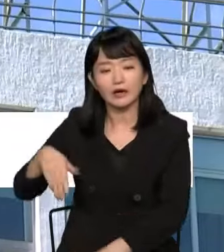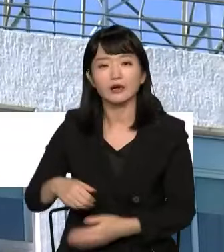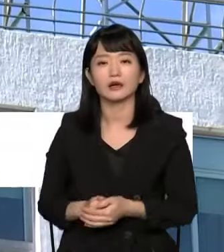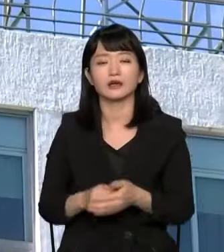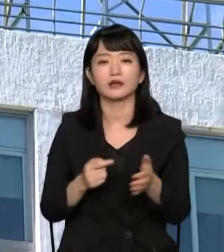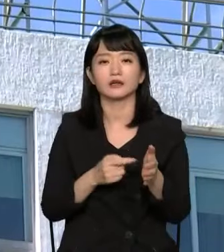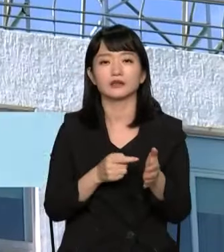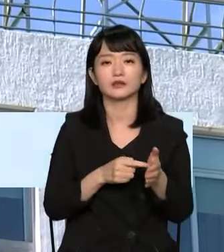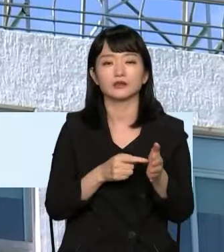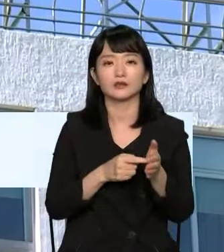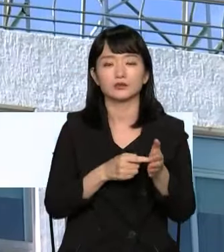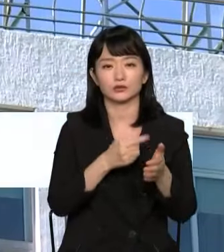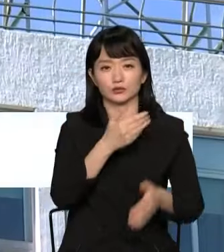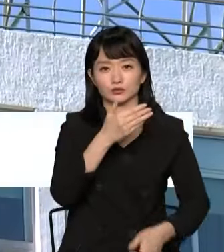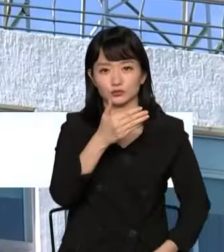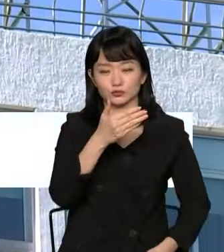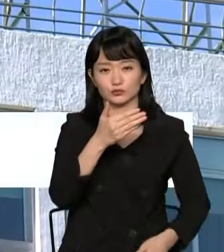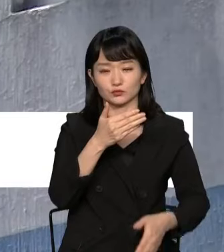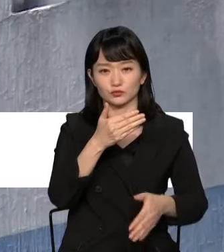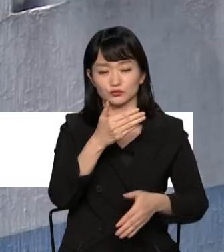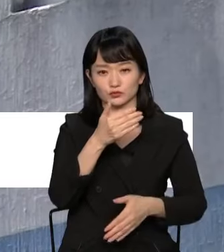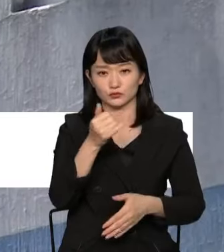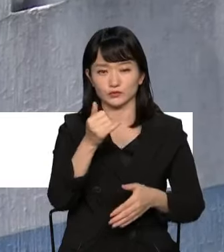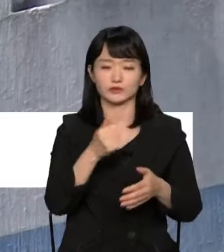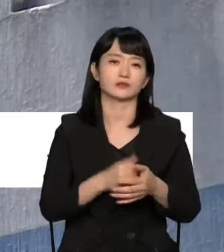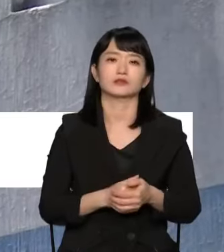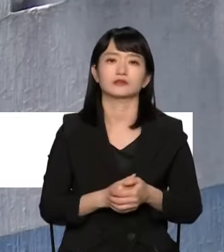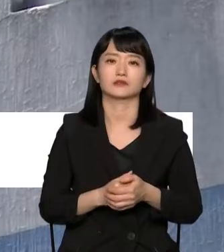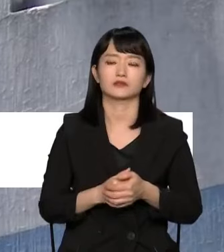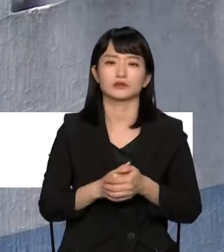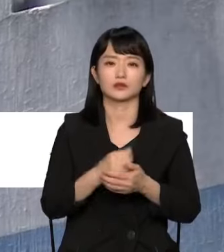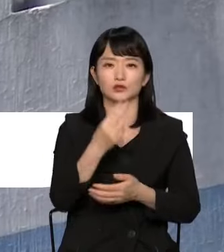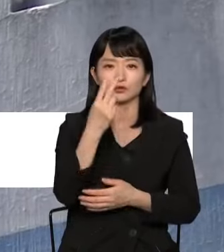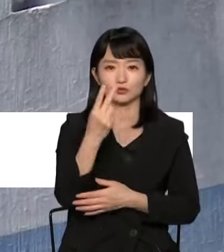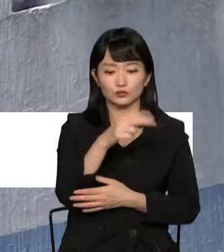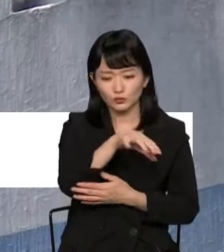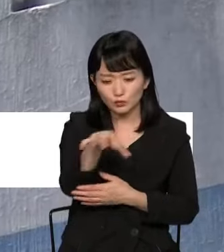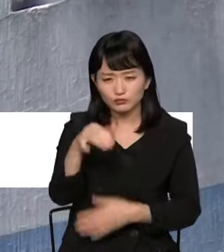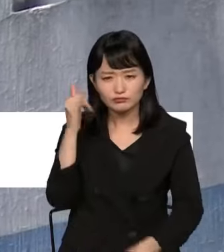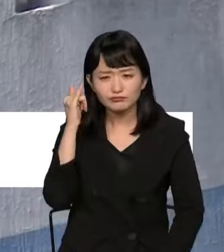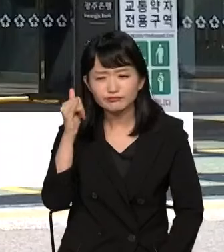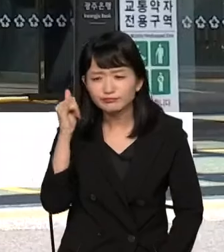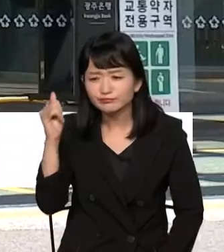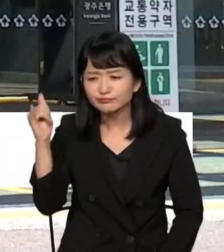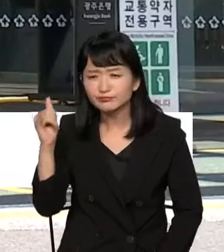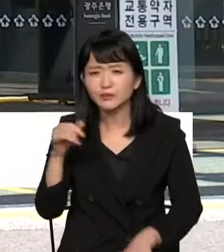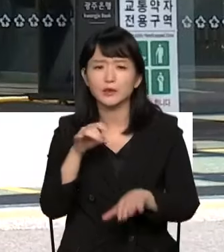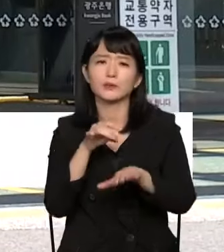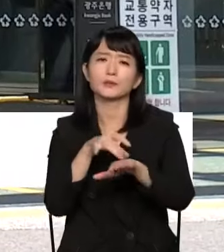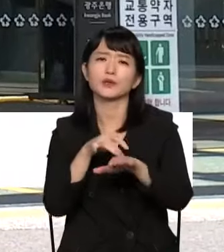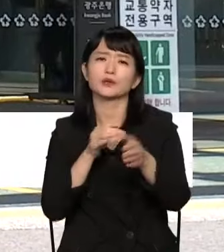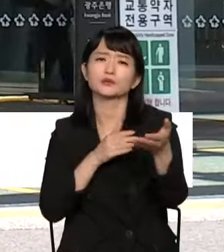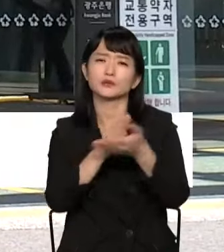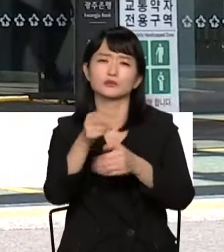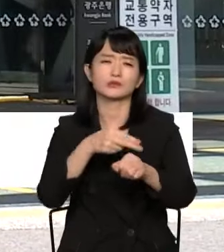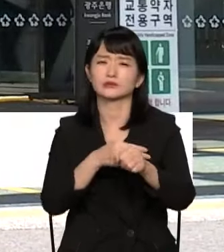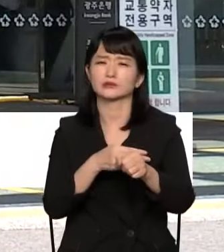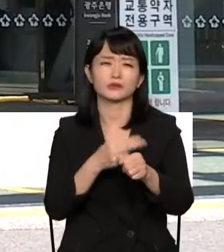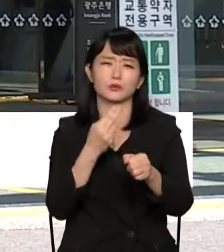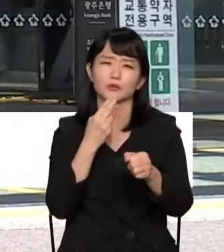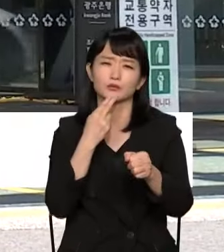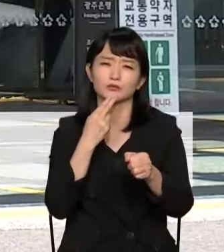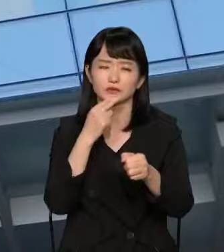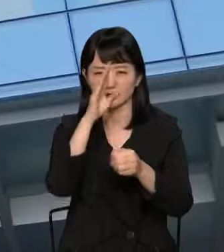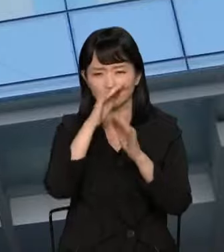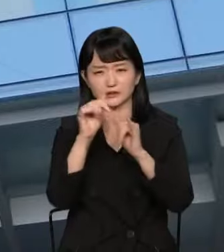구급대가 인근에 있는 대학 병원 두 곳을 포함해 의료 기간 네곳에 문의했지만 정액과 의사가 없다는 이유로 환자를